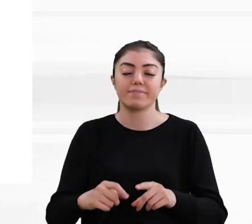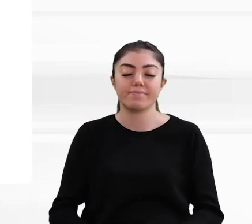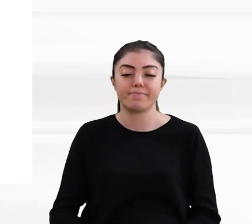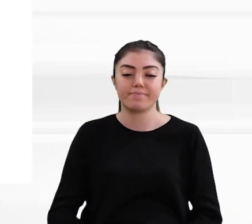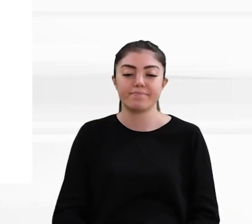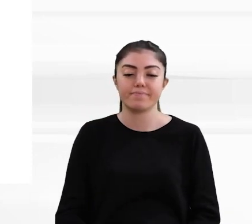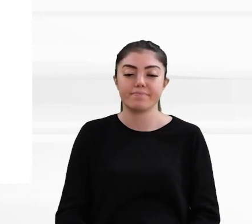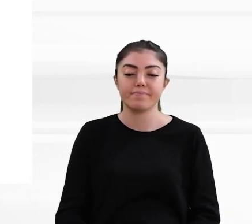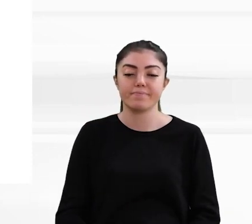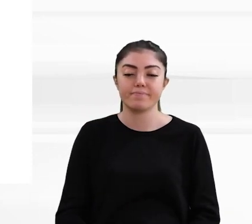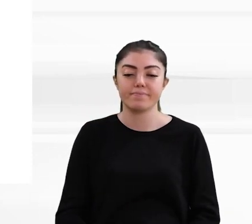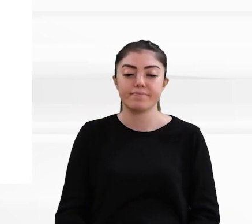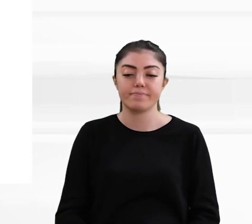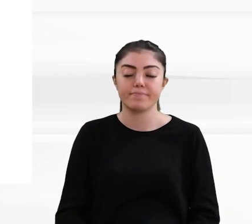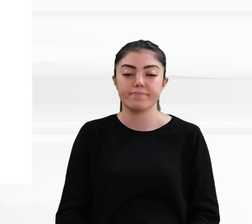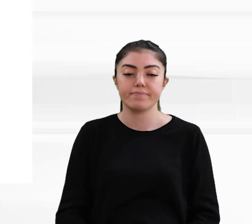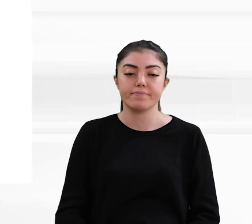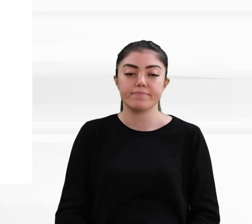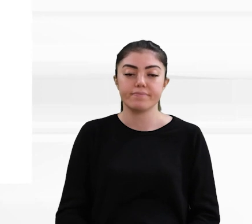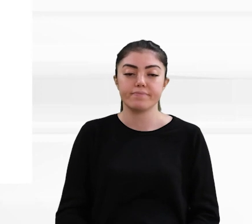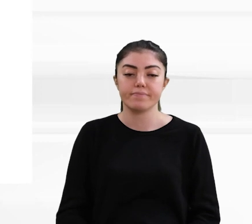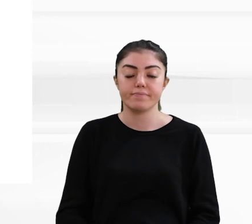doğru cevabı zolt